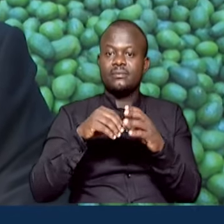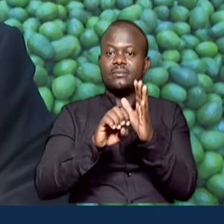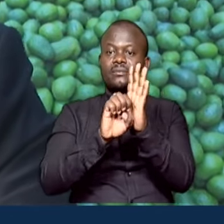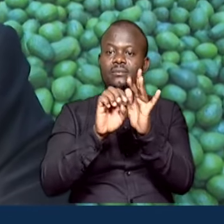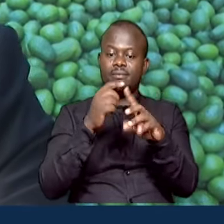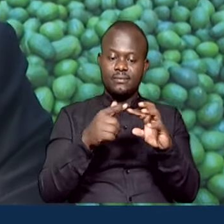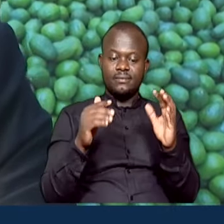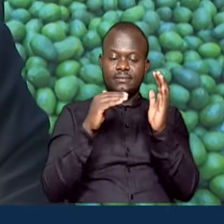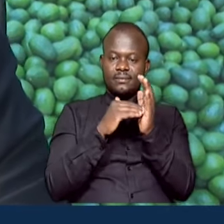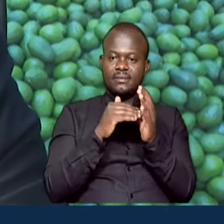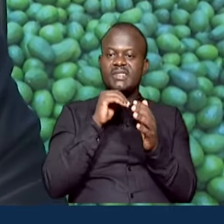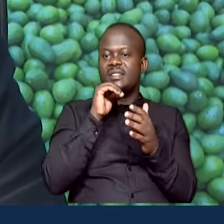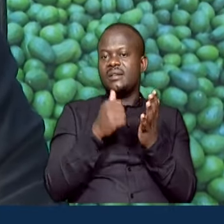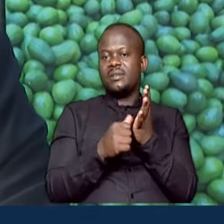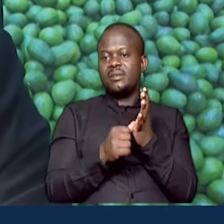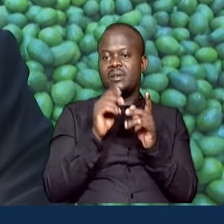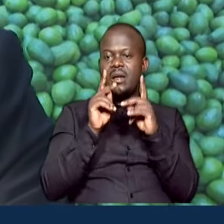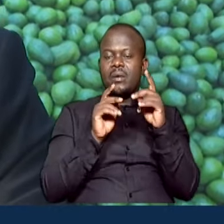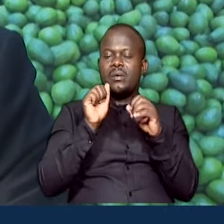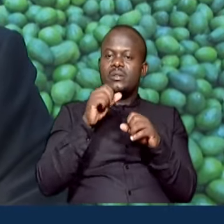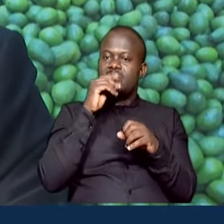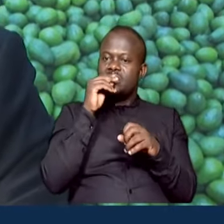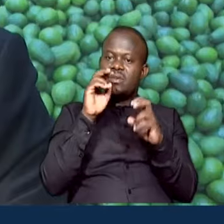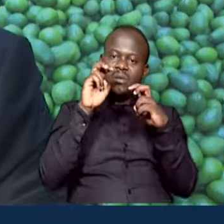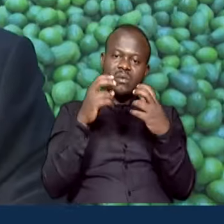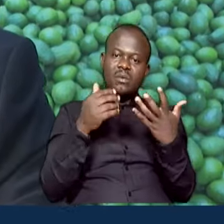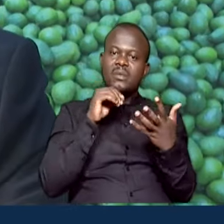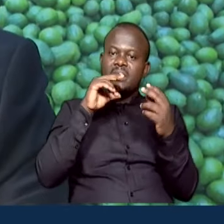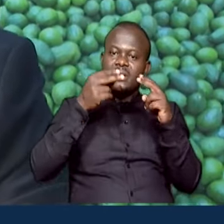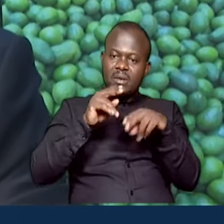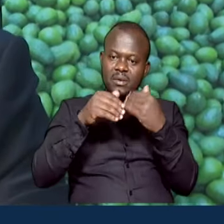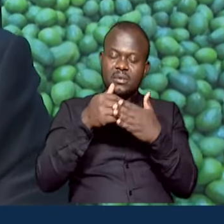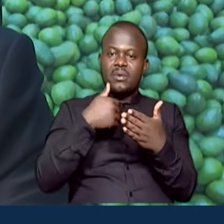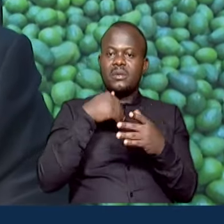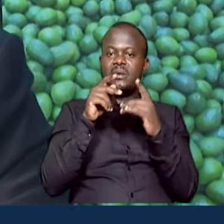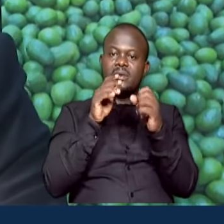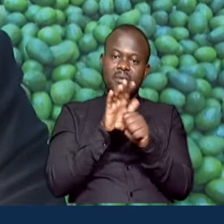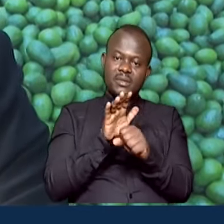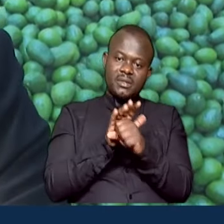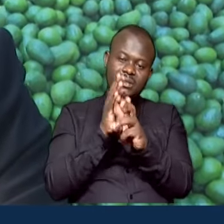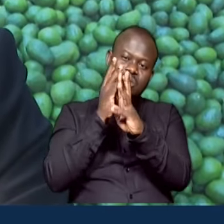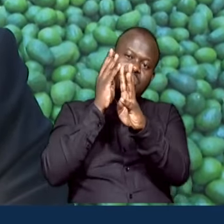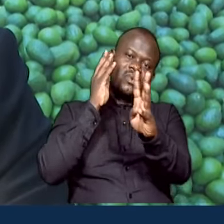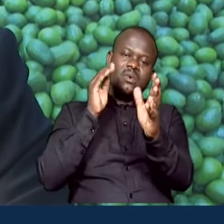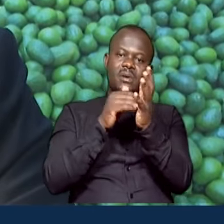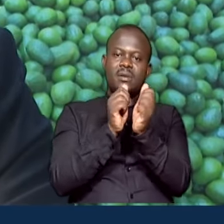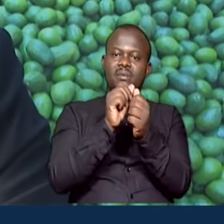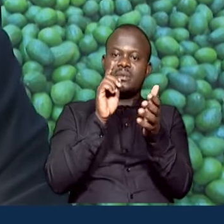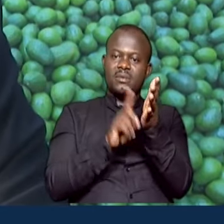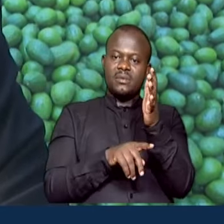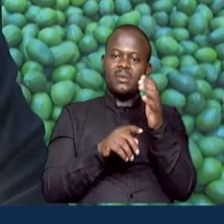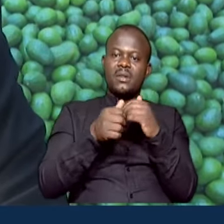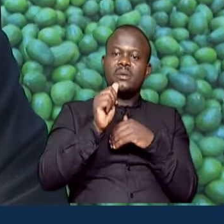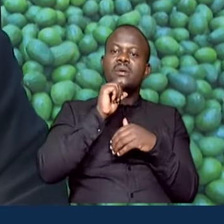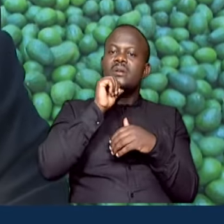ariko ntabwo ari ibibazo abantu bavuga ko bitabaho. Dushobora kugira abantu benshi akaba imirongo n'iki, ibyo ndumva atari ibintu